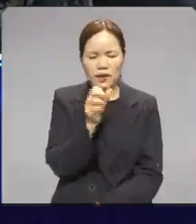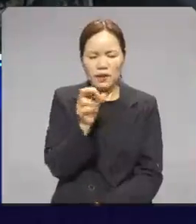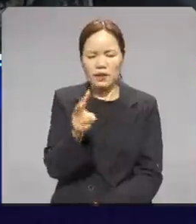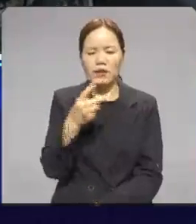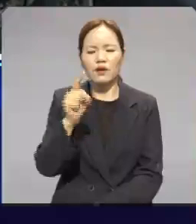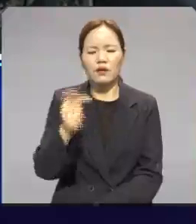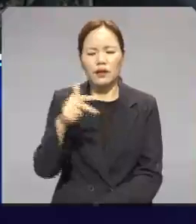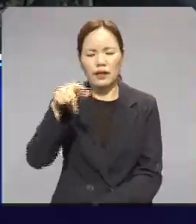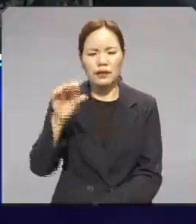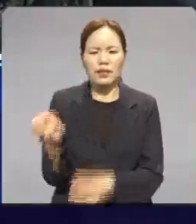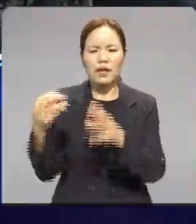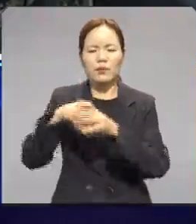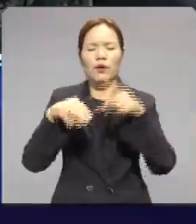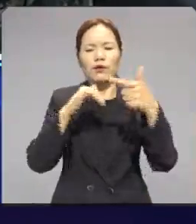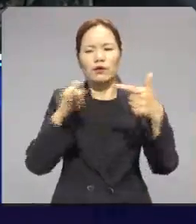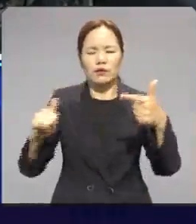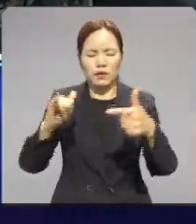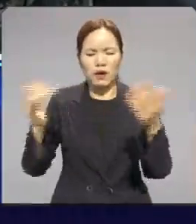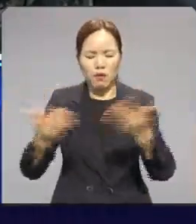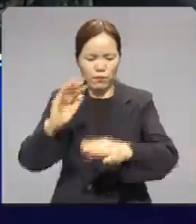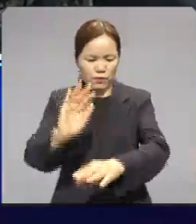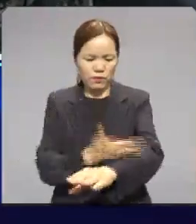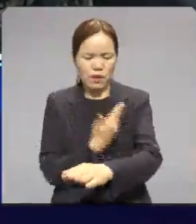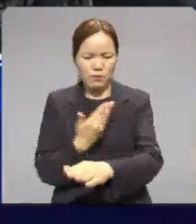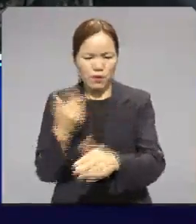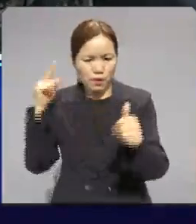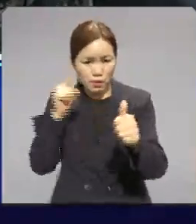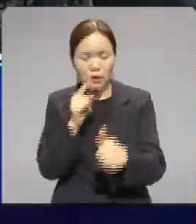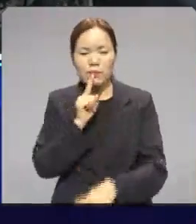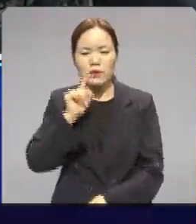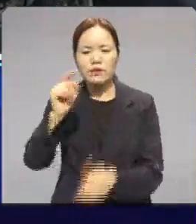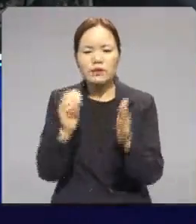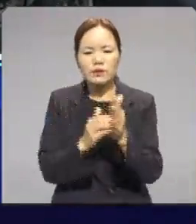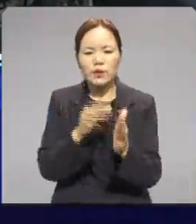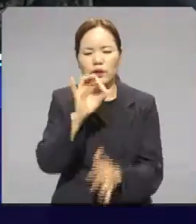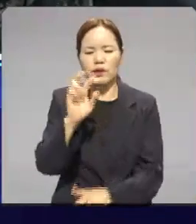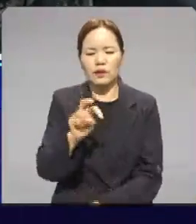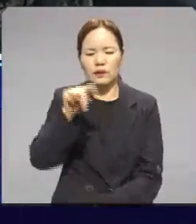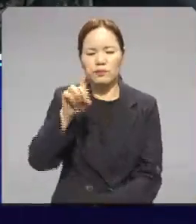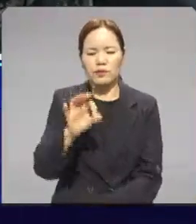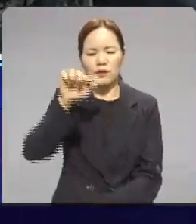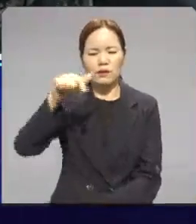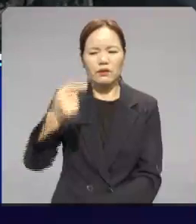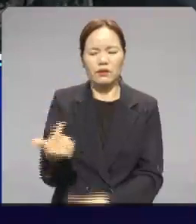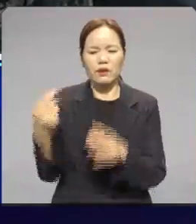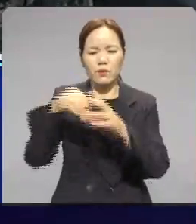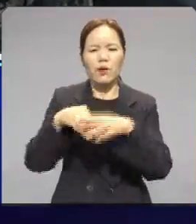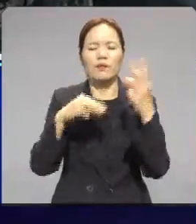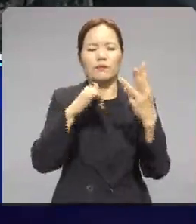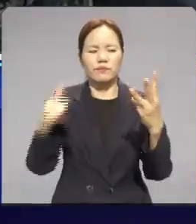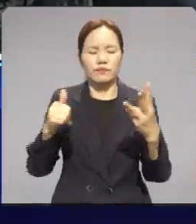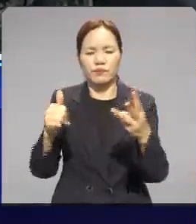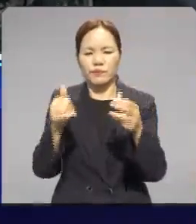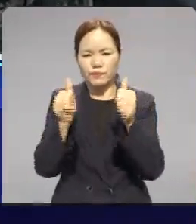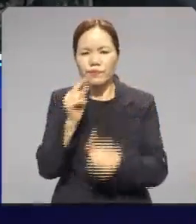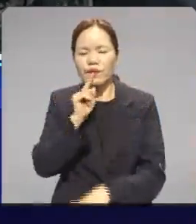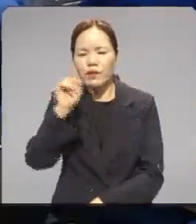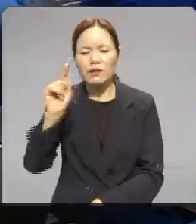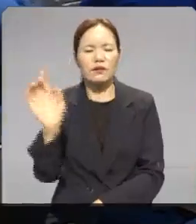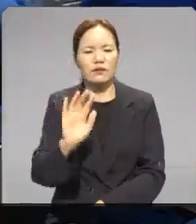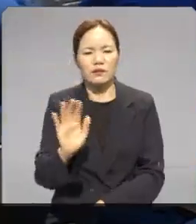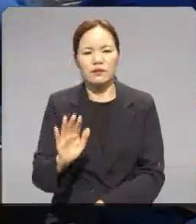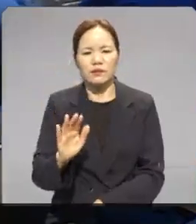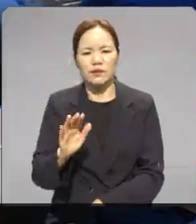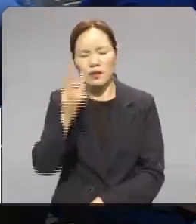6명을 업무상 과실치사 혐의로 송치하고 임성근 전 1사단장 등 3명은 불송치했습니다.